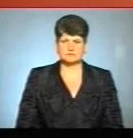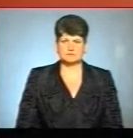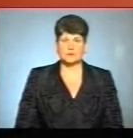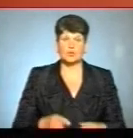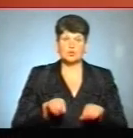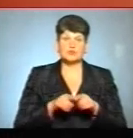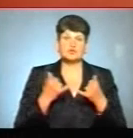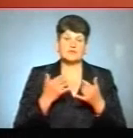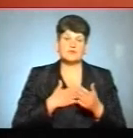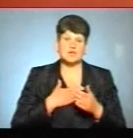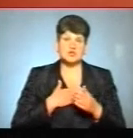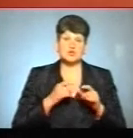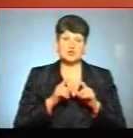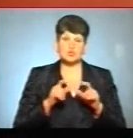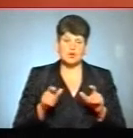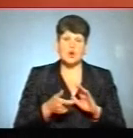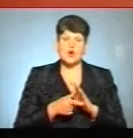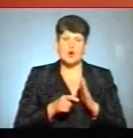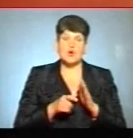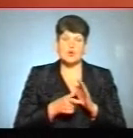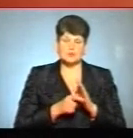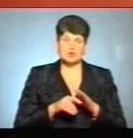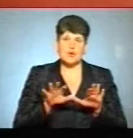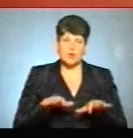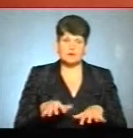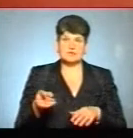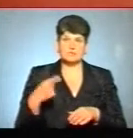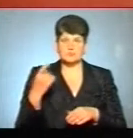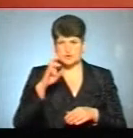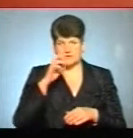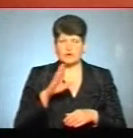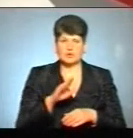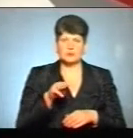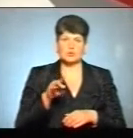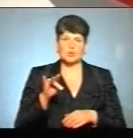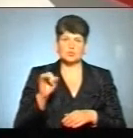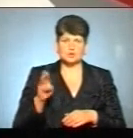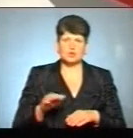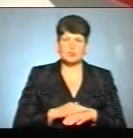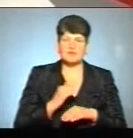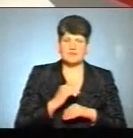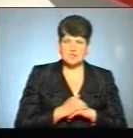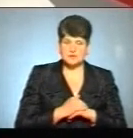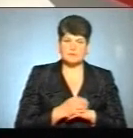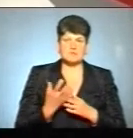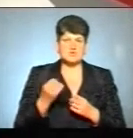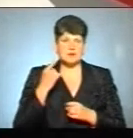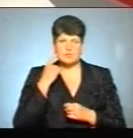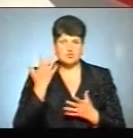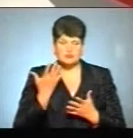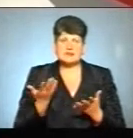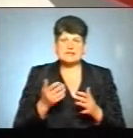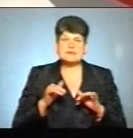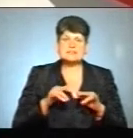Отож, сьогодні у нашій студії голова Тернопільської обласної державної адміністрації Володимир Трушко. Живом доброго вечора. Доброго вечора. Ми ще не почули, так, які